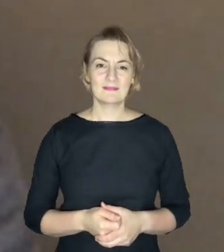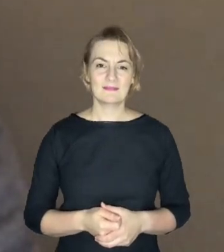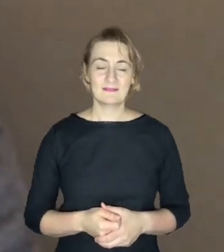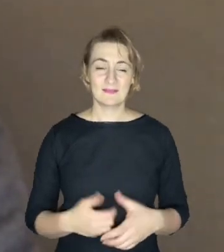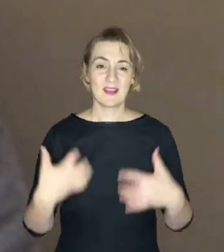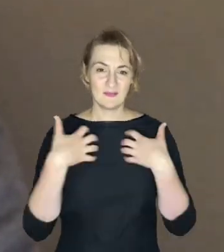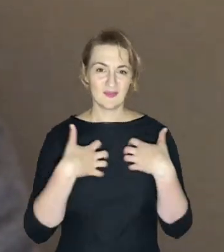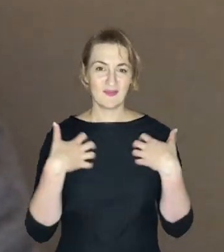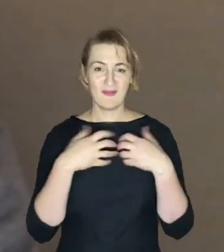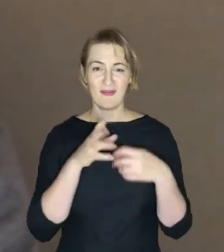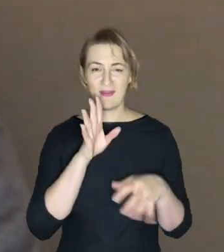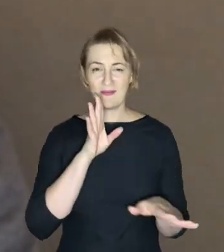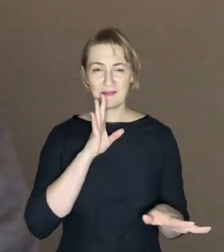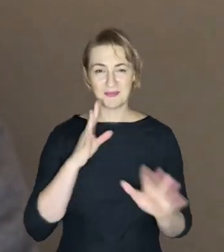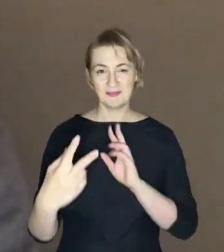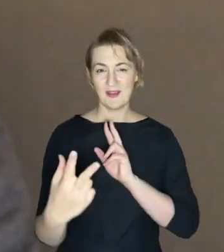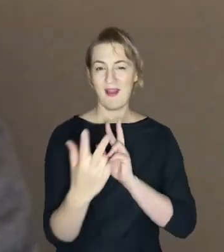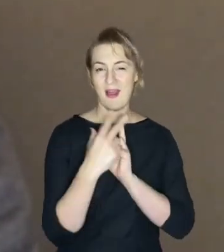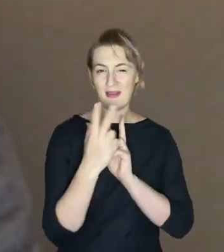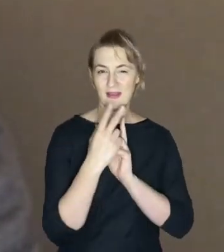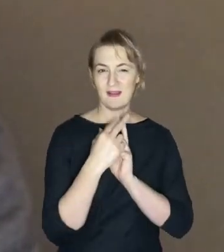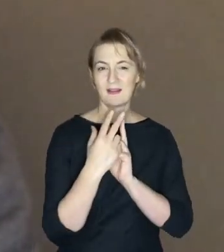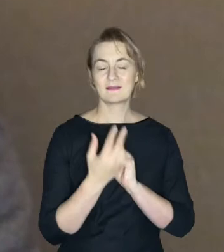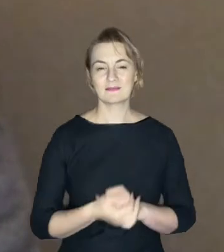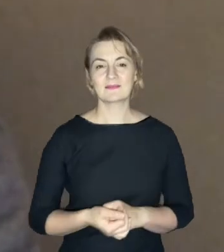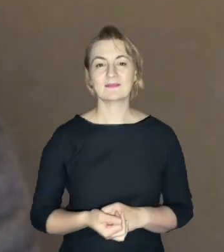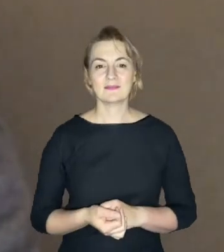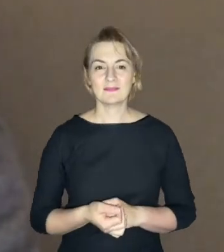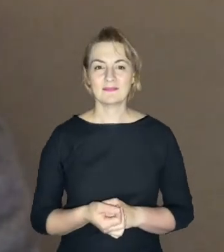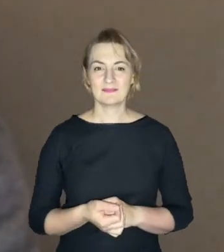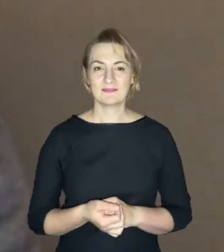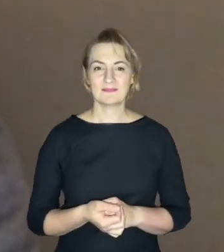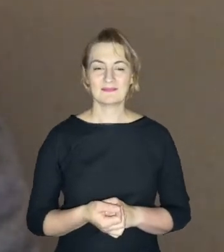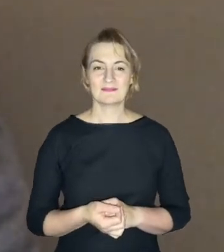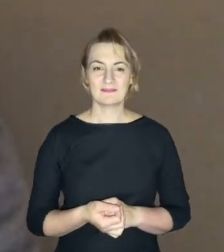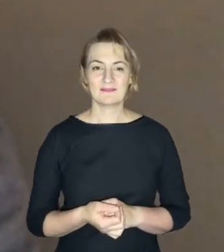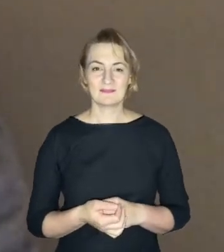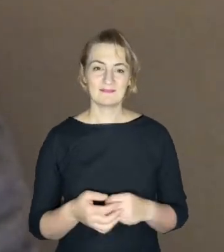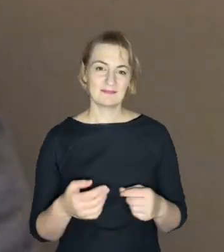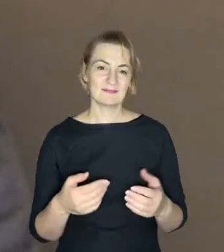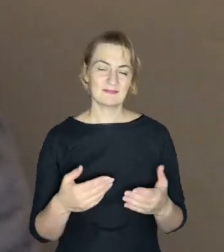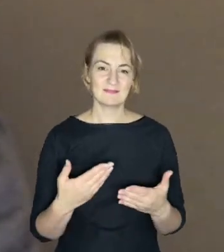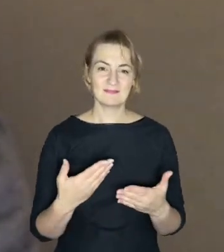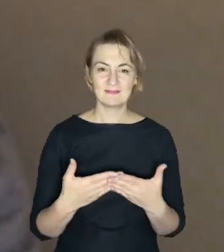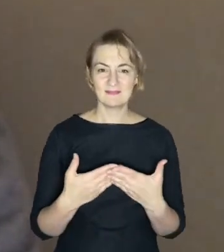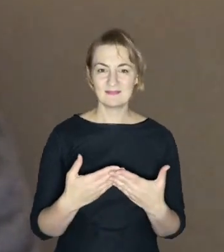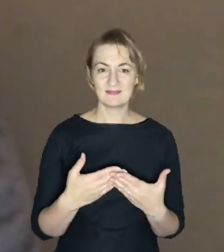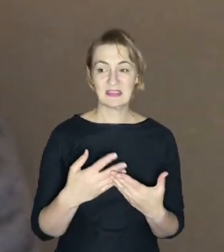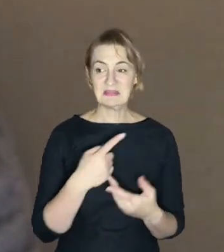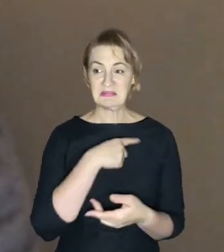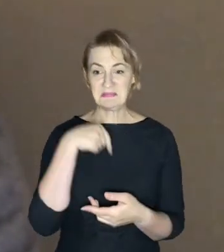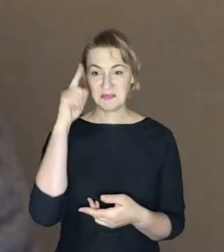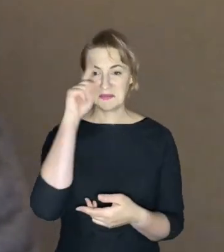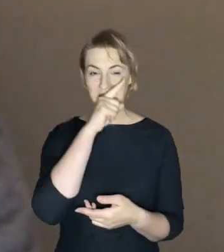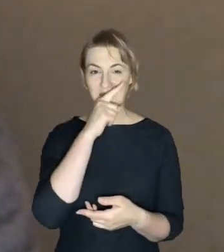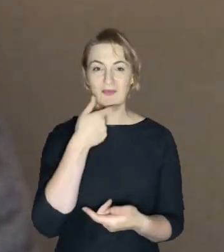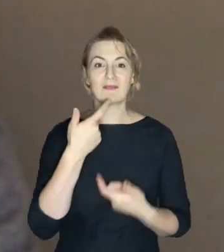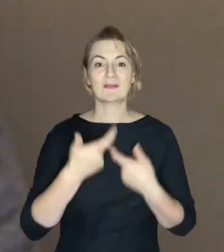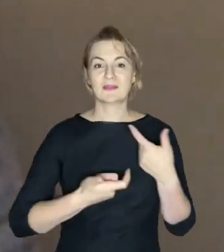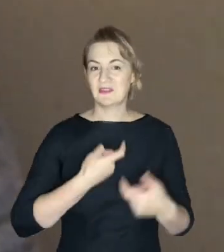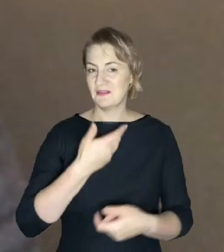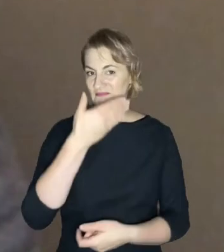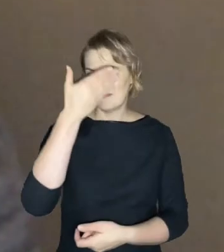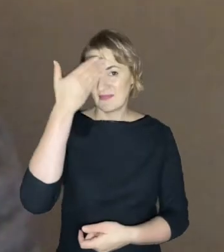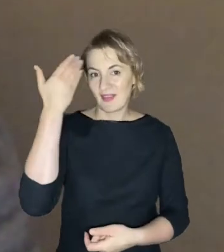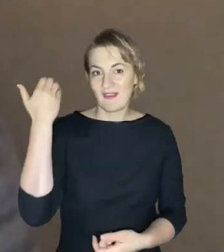przyroda zaatakowała uzurpatora. I uzurpator nie za bardzo wie, co z tym teraz robić, prawda? I